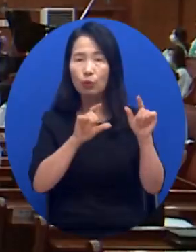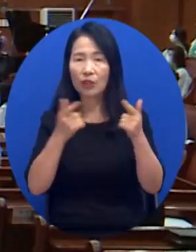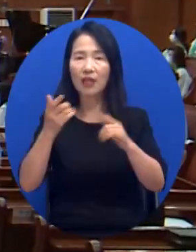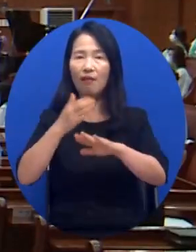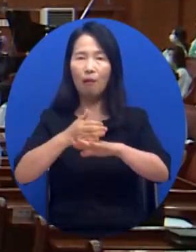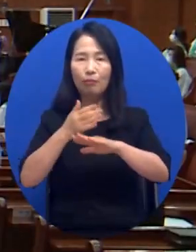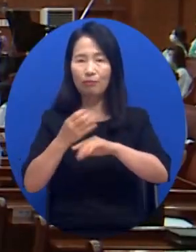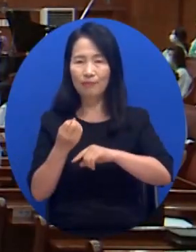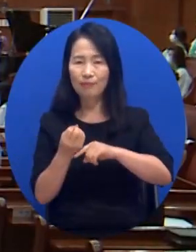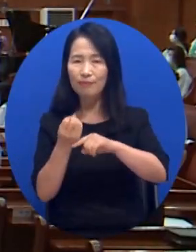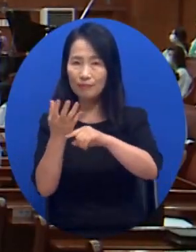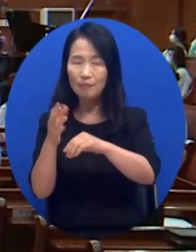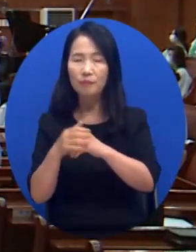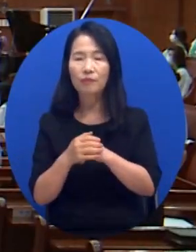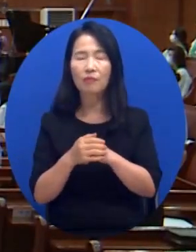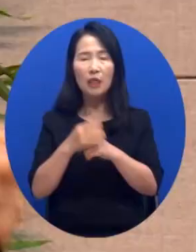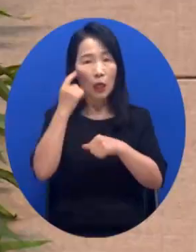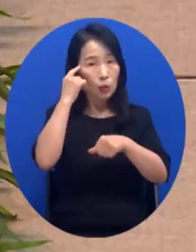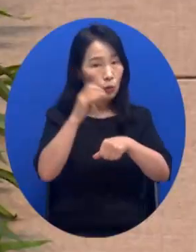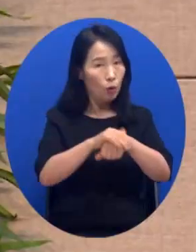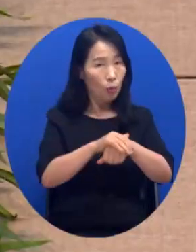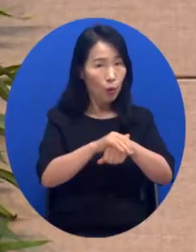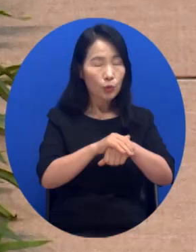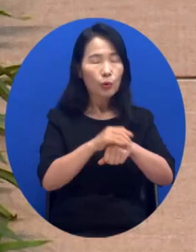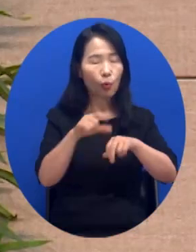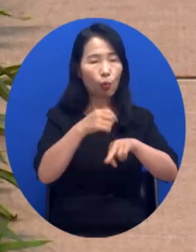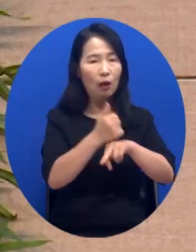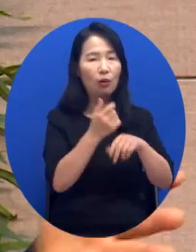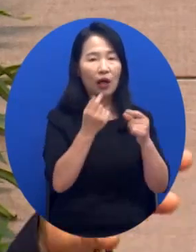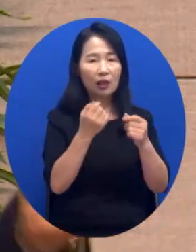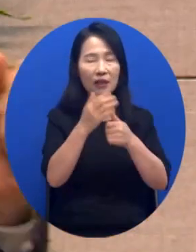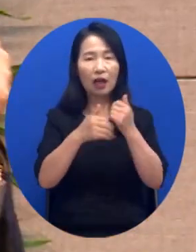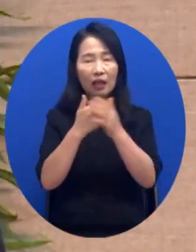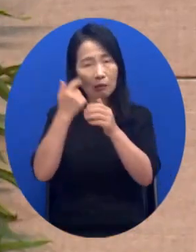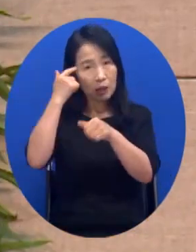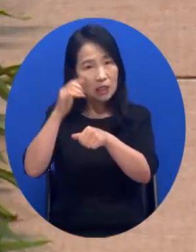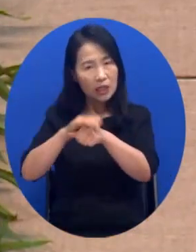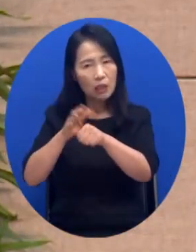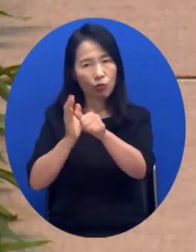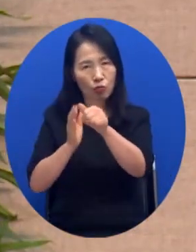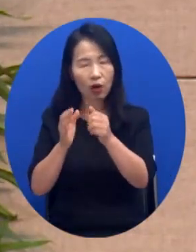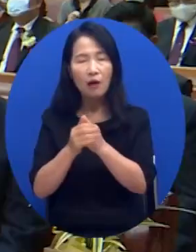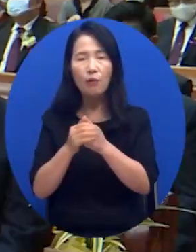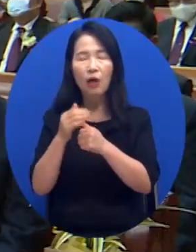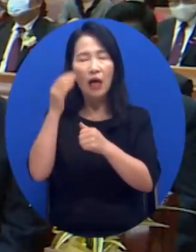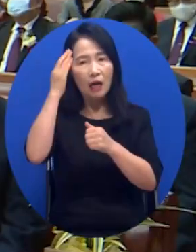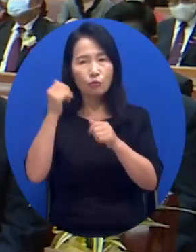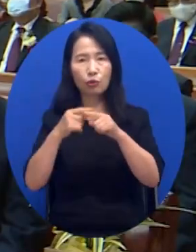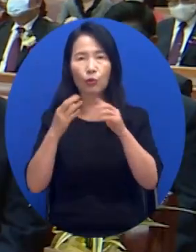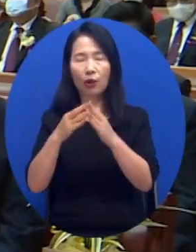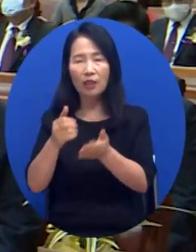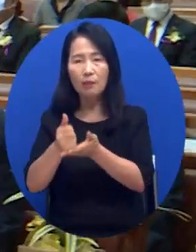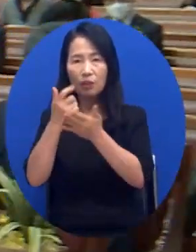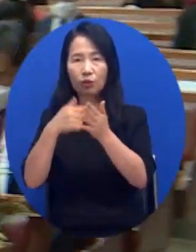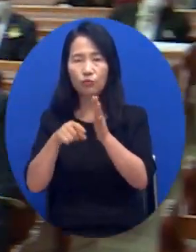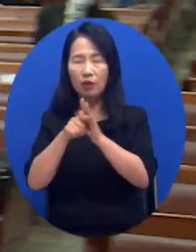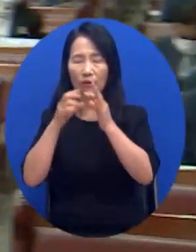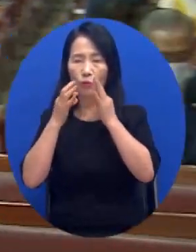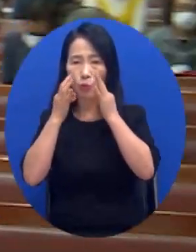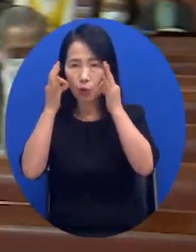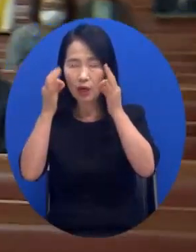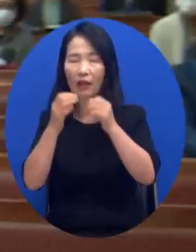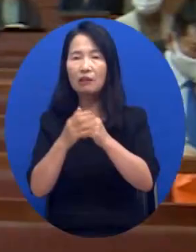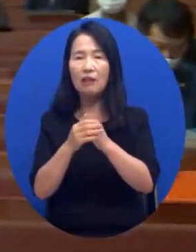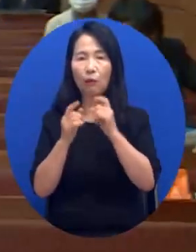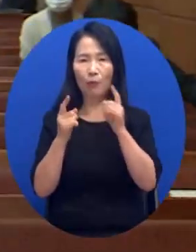전하며 솔로몬과 같이 하나님께 지혜를 구해 한국교회를 섬기는 사명에 최선을 다하겠다고